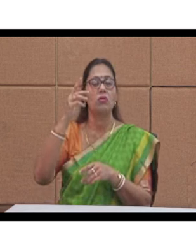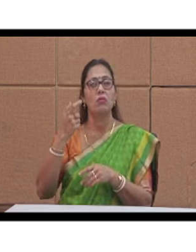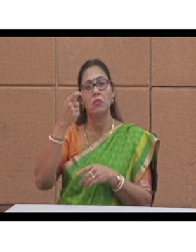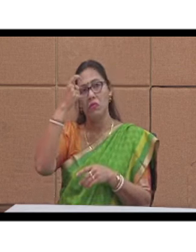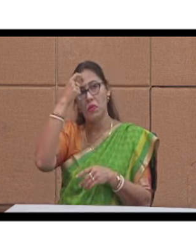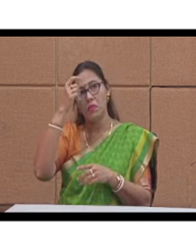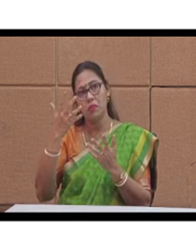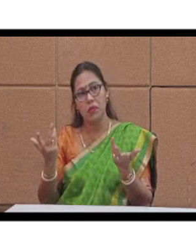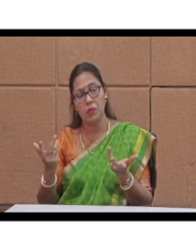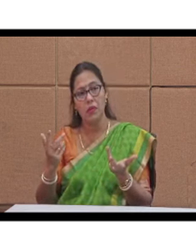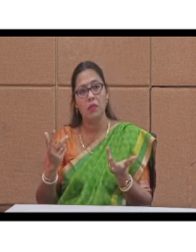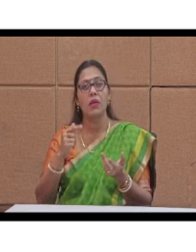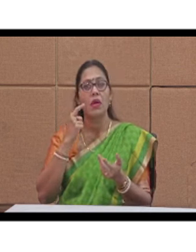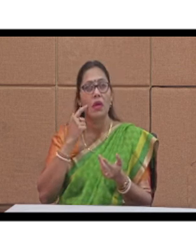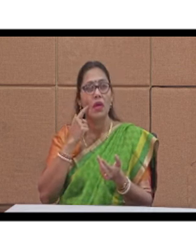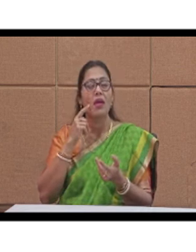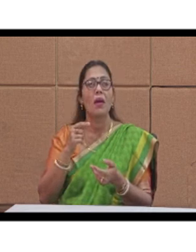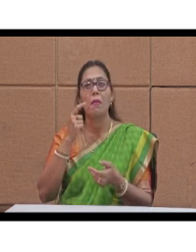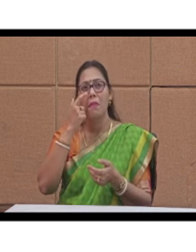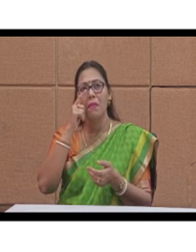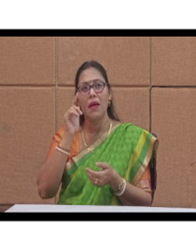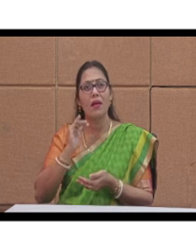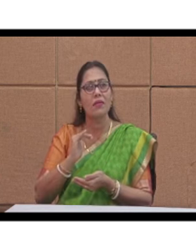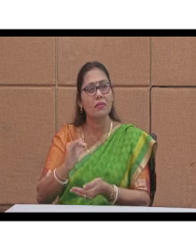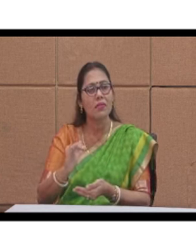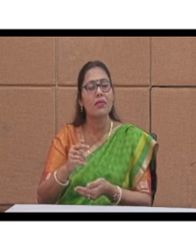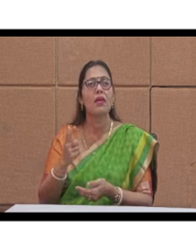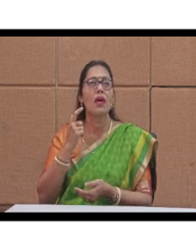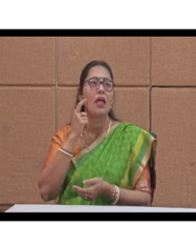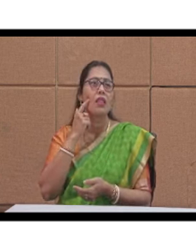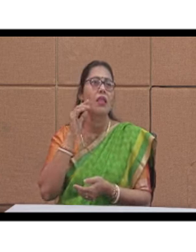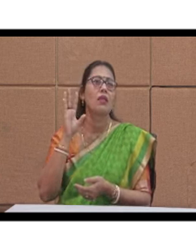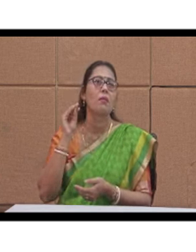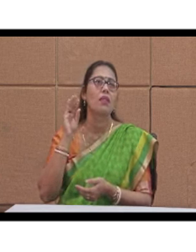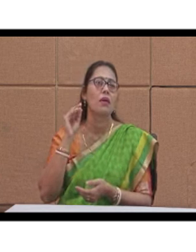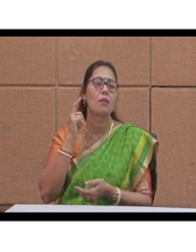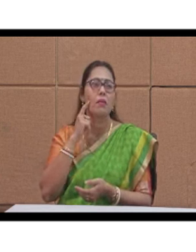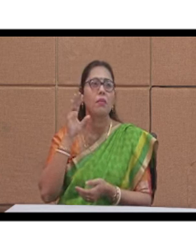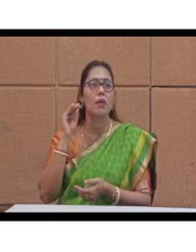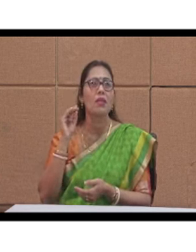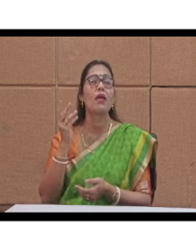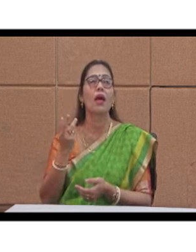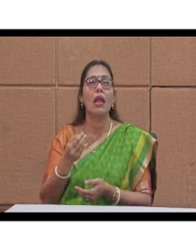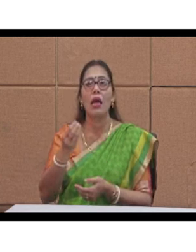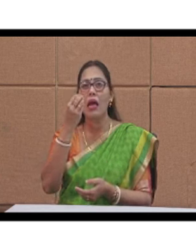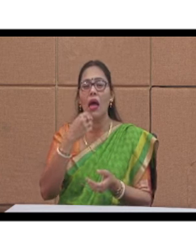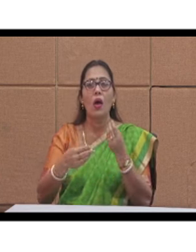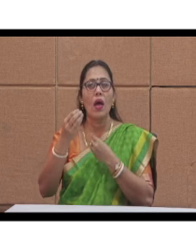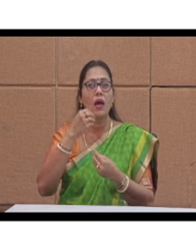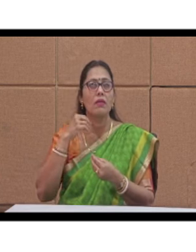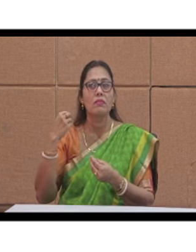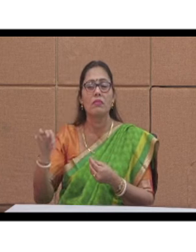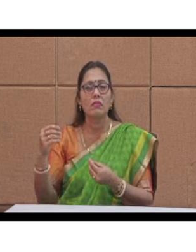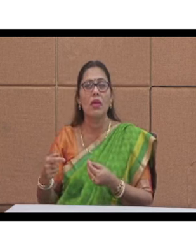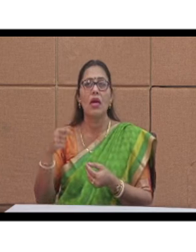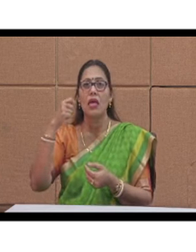পারে প্রায়দিনই বাচ্চারা মাকে বলেন যে আমার দাঁতের গোড়া ব্যথা করছে তখন